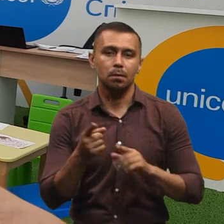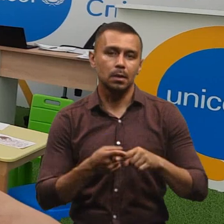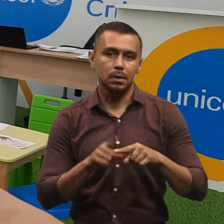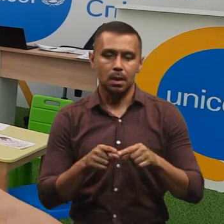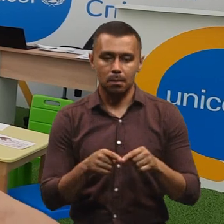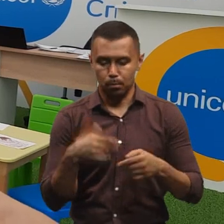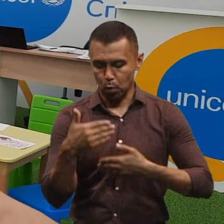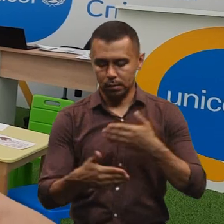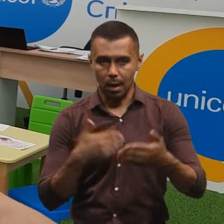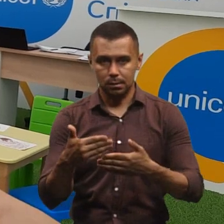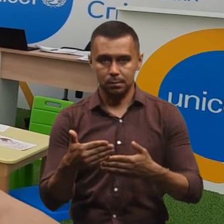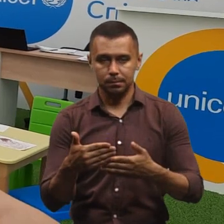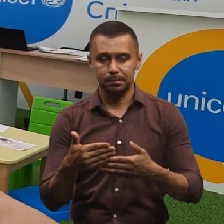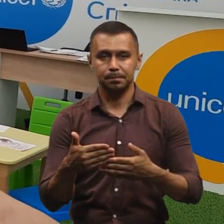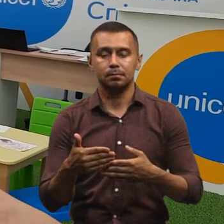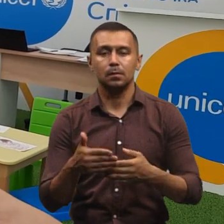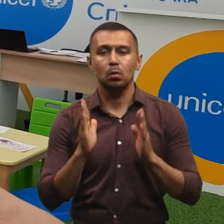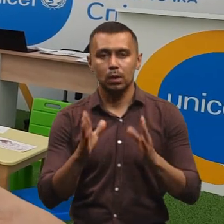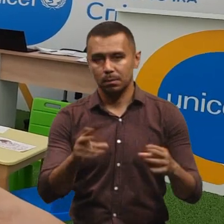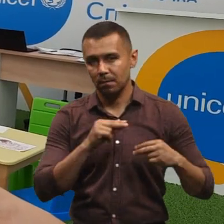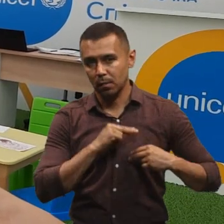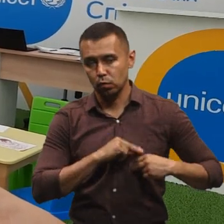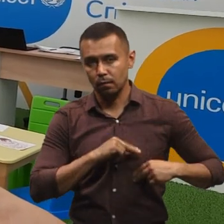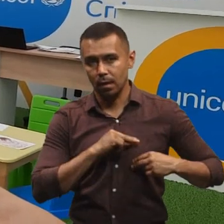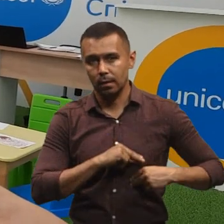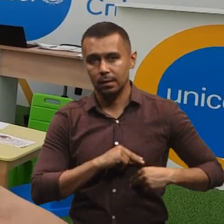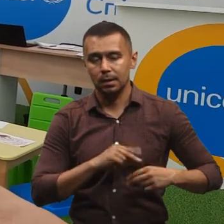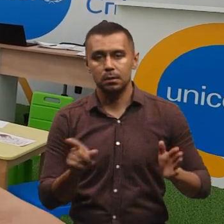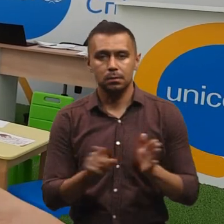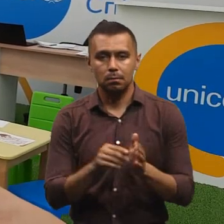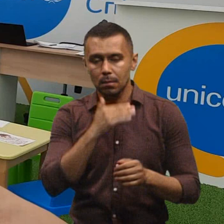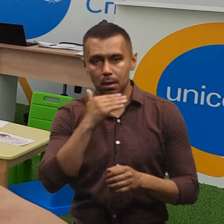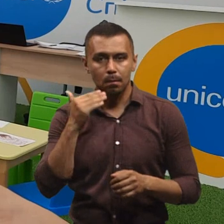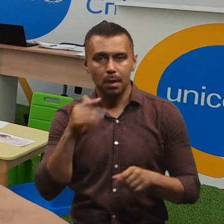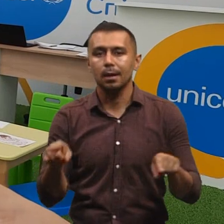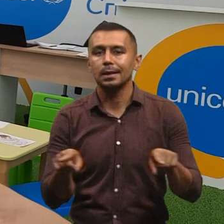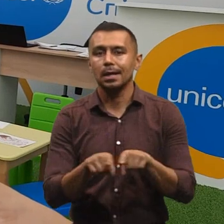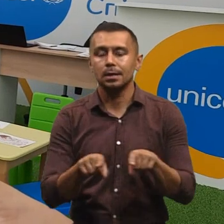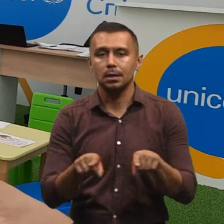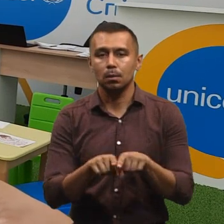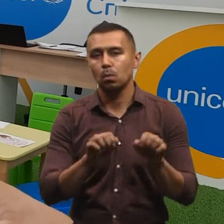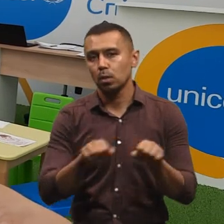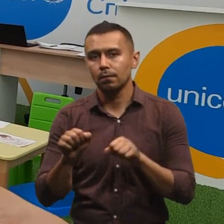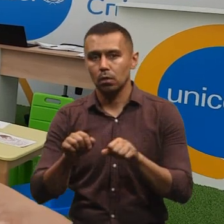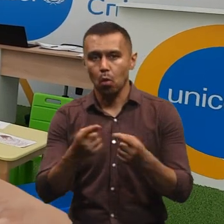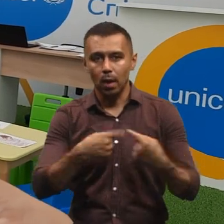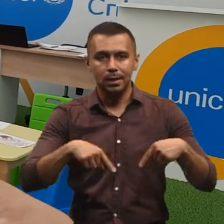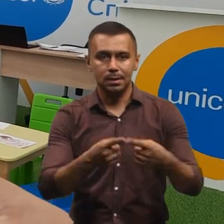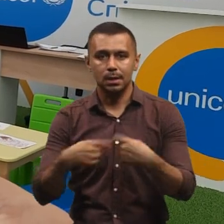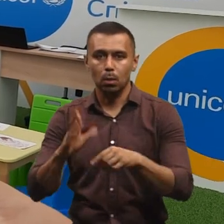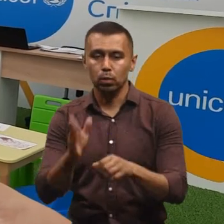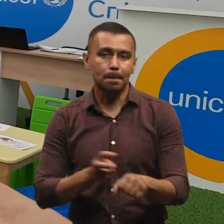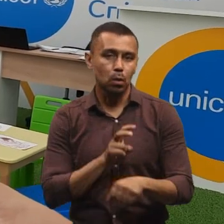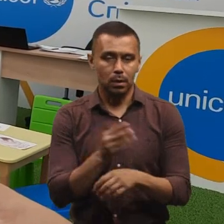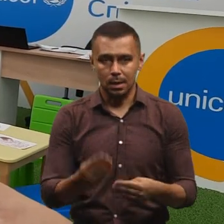процес налагоджуємо ми будемо вас співпрацювати з багатьма так само можливо організаціями які будуть